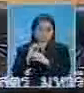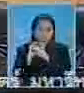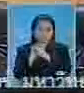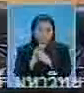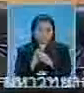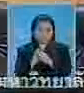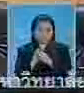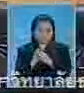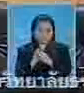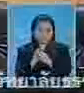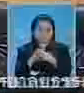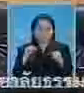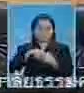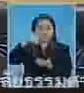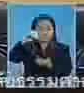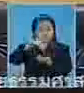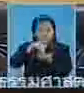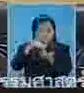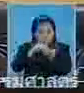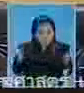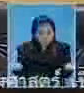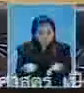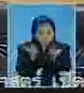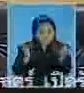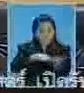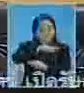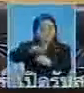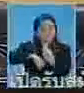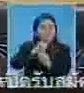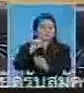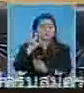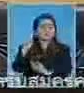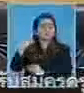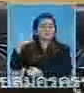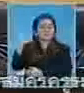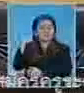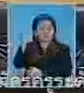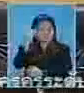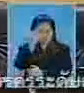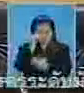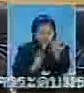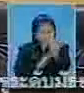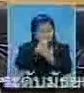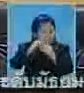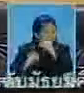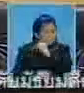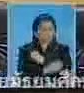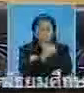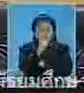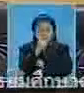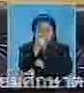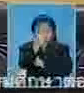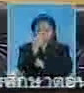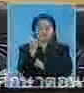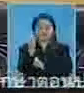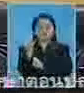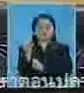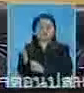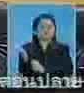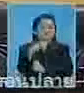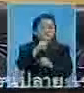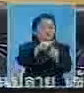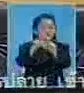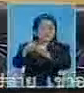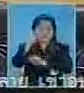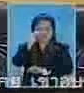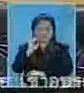เป็นตัวศูนย์กลางขับเคลื่อนเศรษฐกิจของโลกและประเทศไทยเราโอกาสเรามากที่สุดประเทศหนึ่งครับเราอยู่ระหว่าง